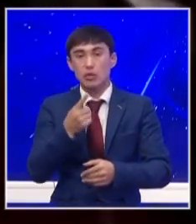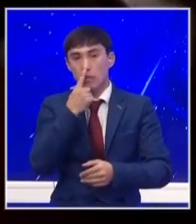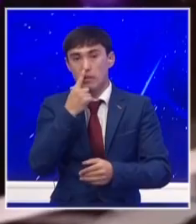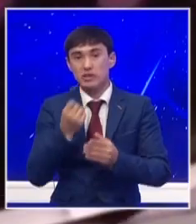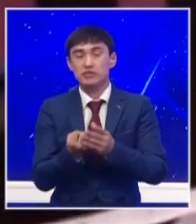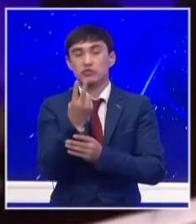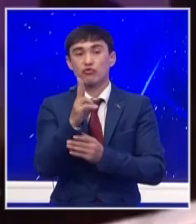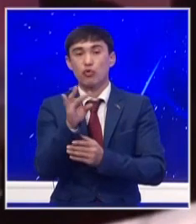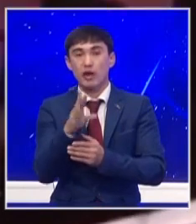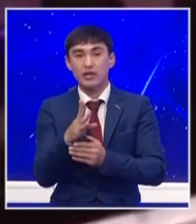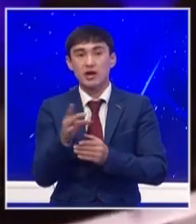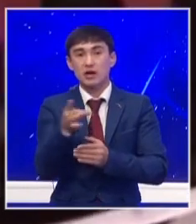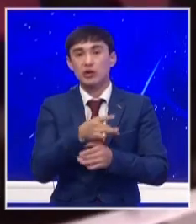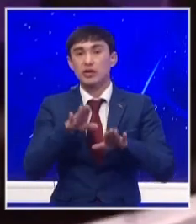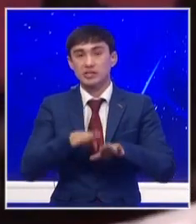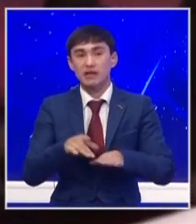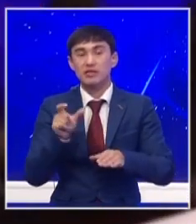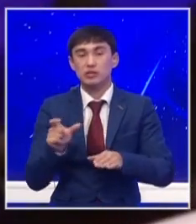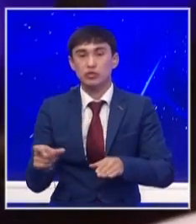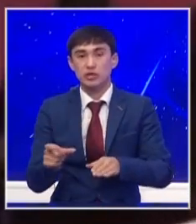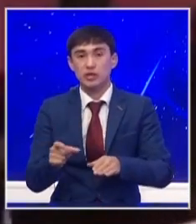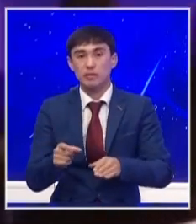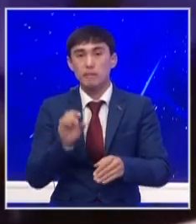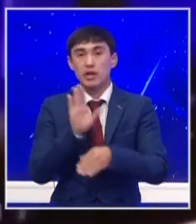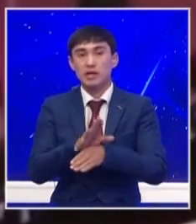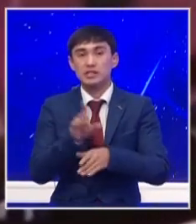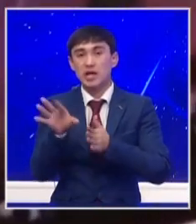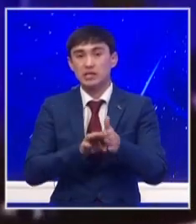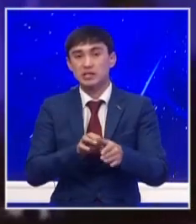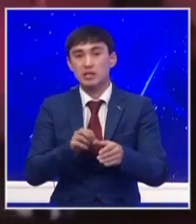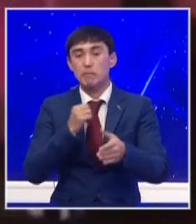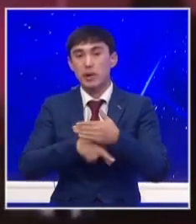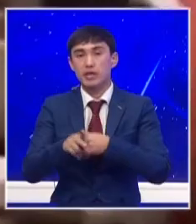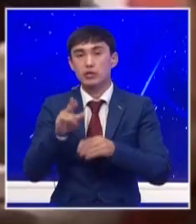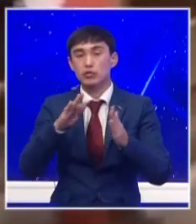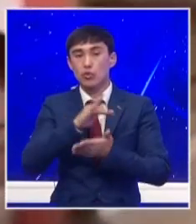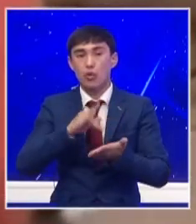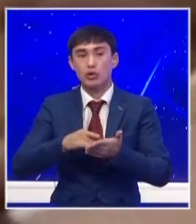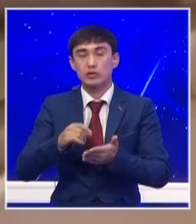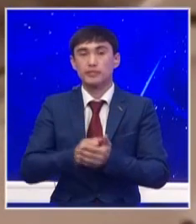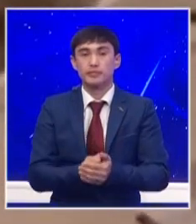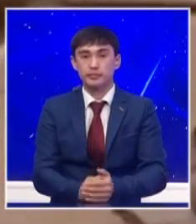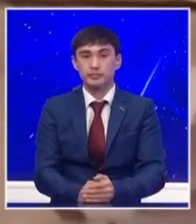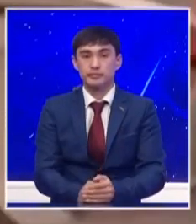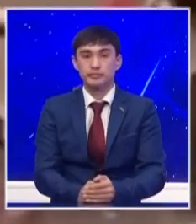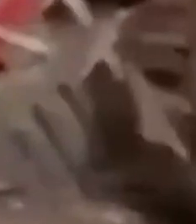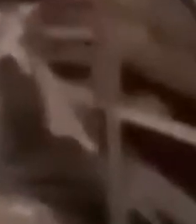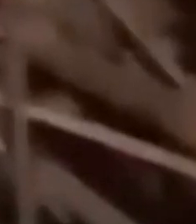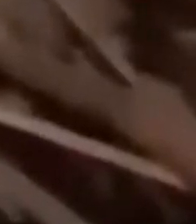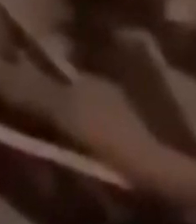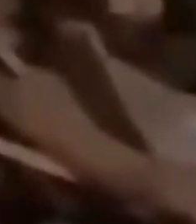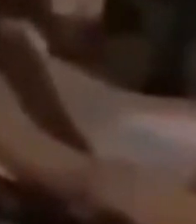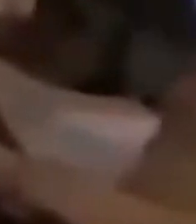извержения вулкана в районе ещё оставались люди им приказано в экстренном порядке покинуть город гриндавик НЗ нурмухаметова по